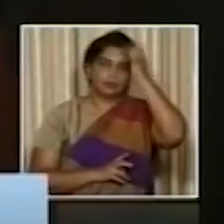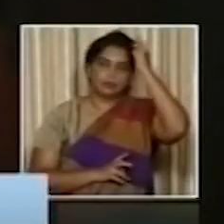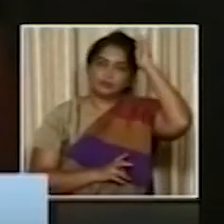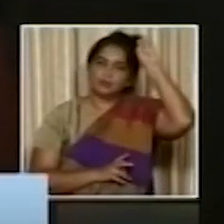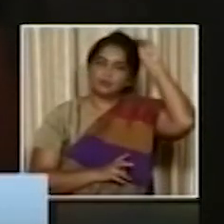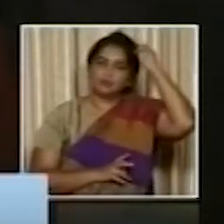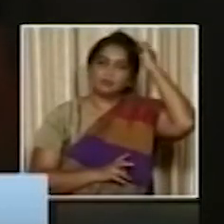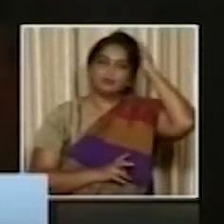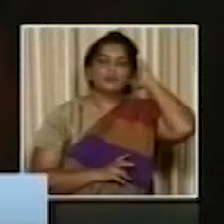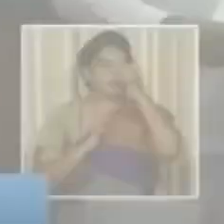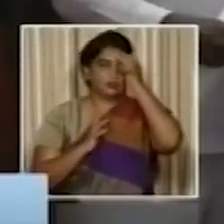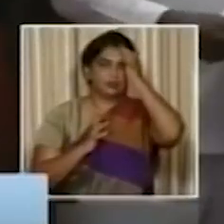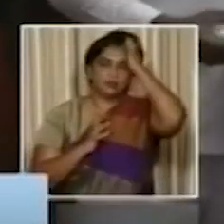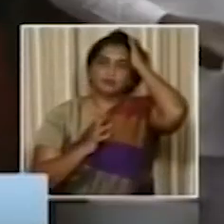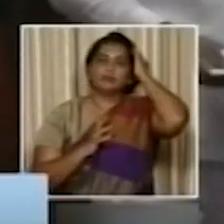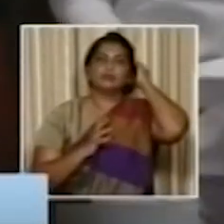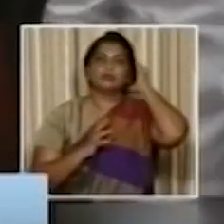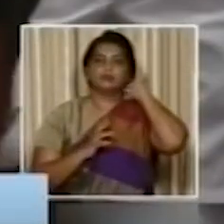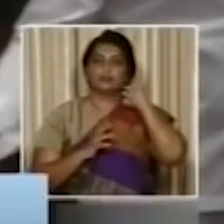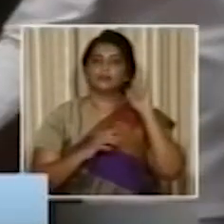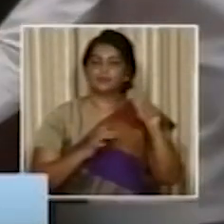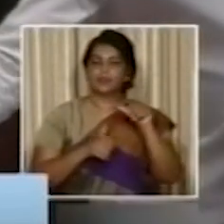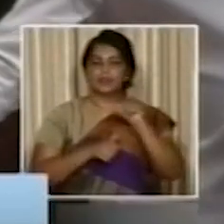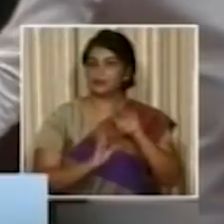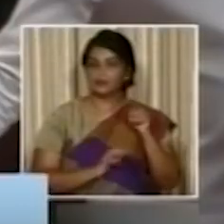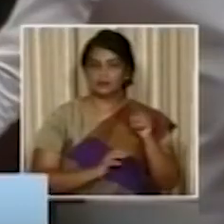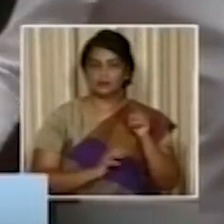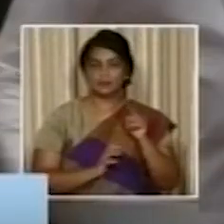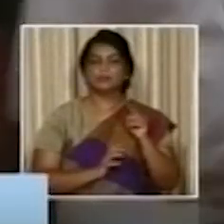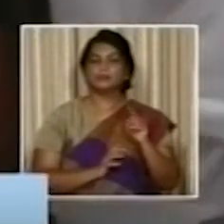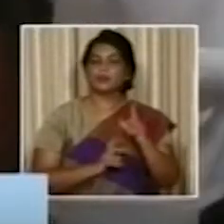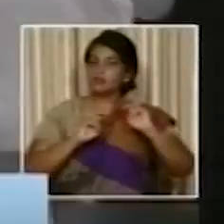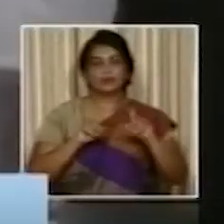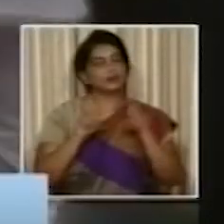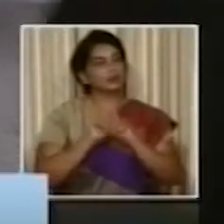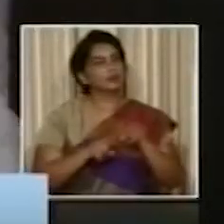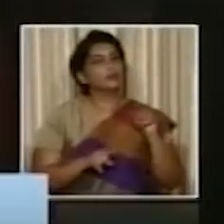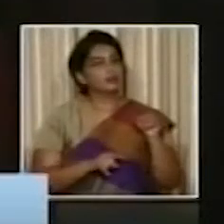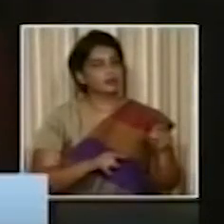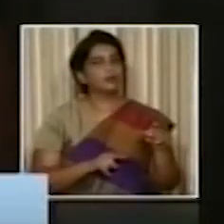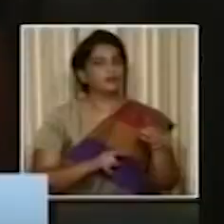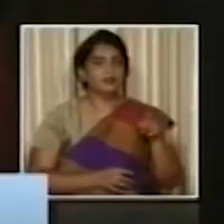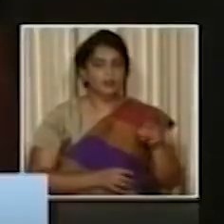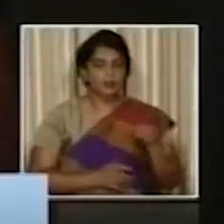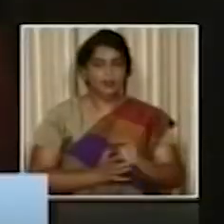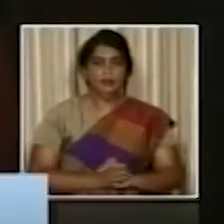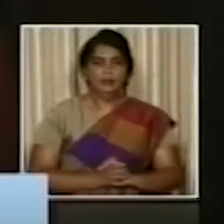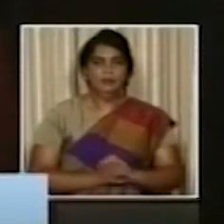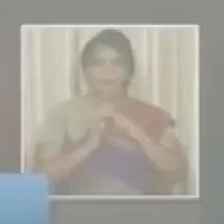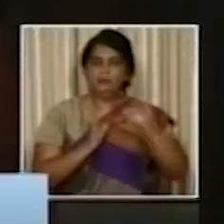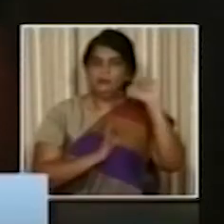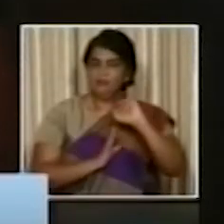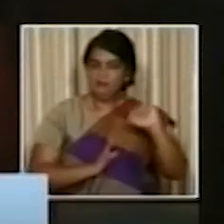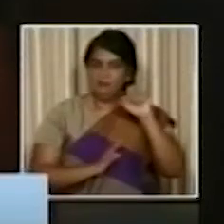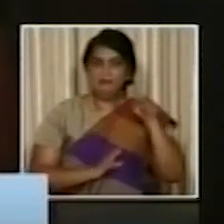மெரிட்டே ரிசர்ச் நிறுவனம் நடத்திய கருத்து கணிப்பில் தெற்காசியாவிலே அதிக மின் கட்டணம் இலங்கையிலே உள்ளதாக தெரிய வந்துள்ளது. 3 மடங்கு அதிக